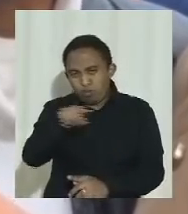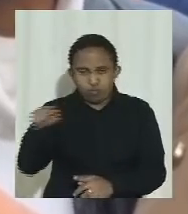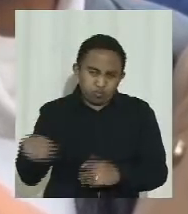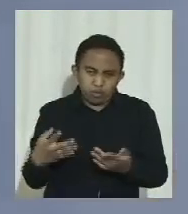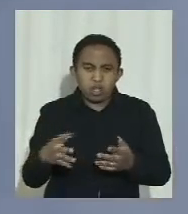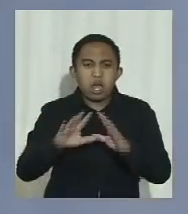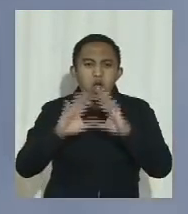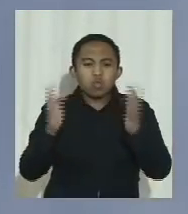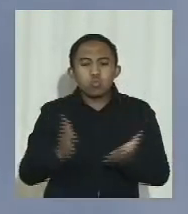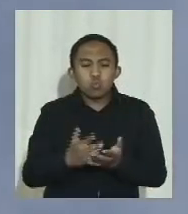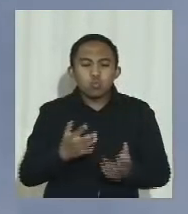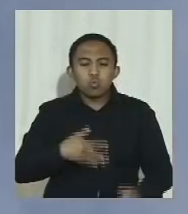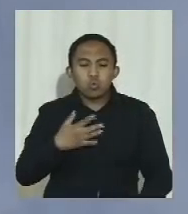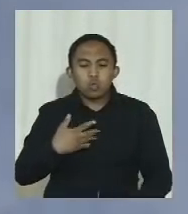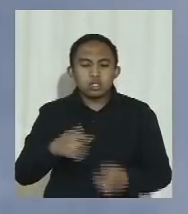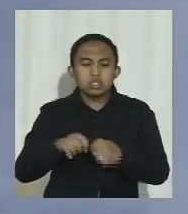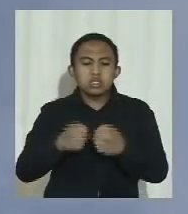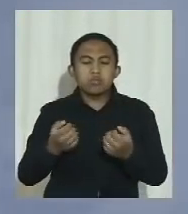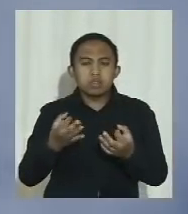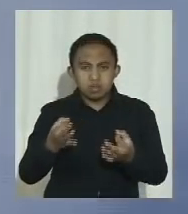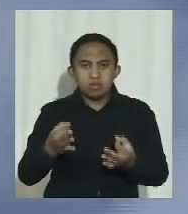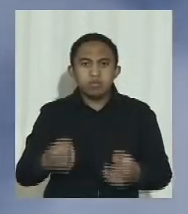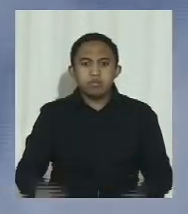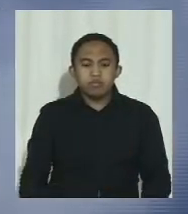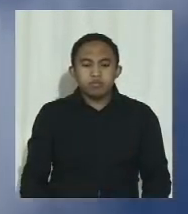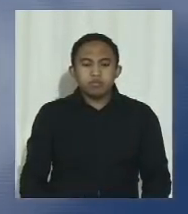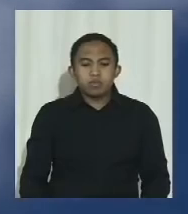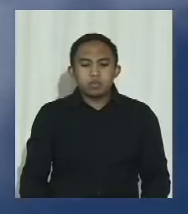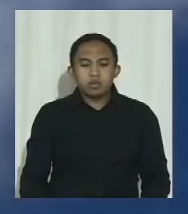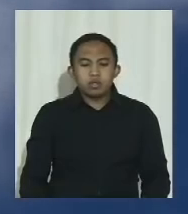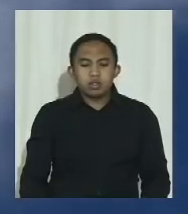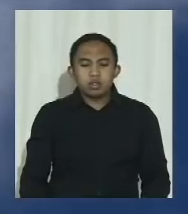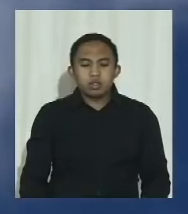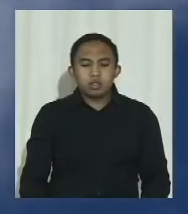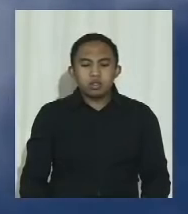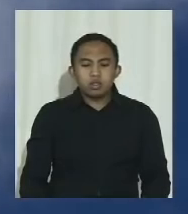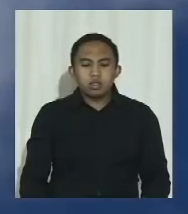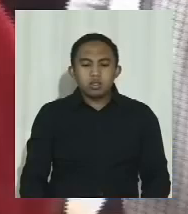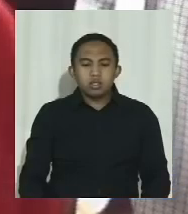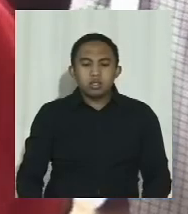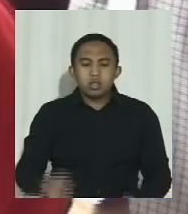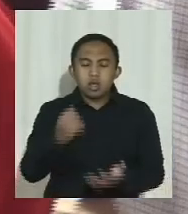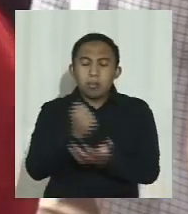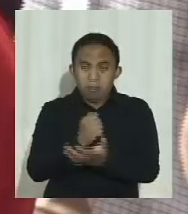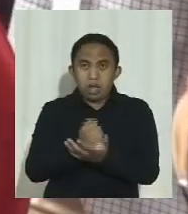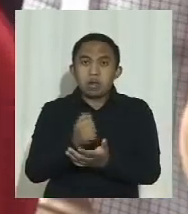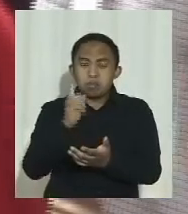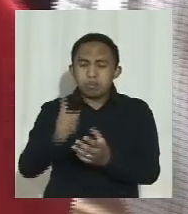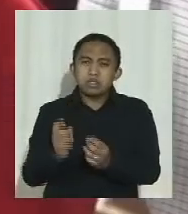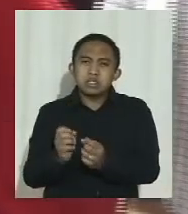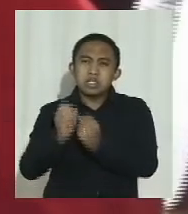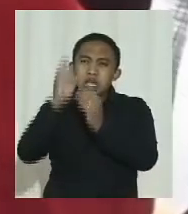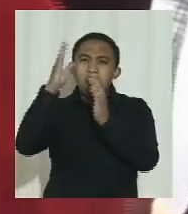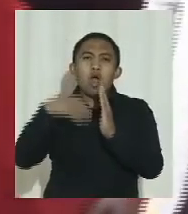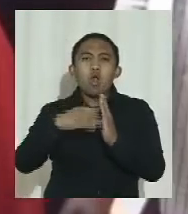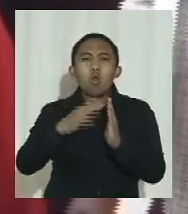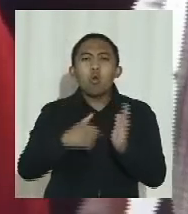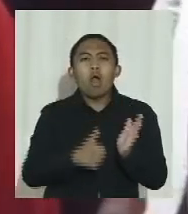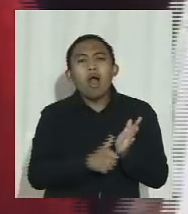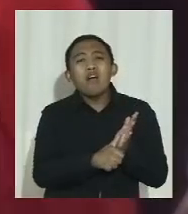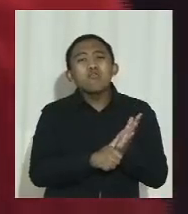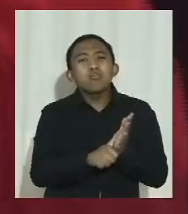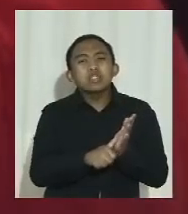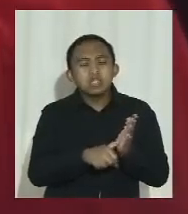koa zany satria marina fa misy setroka fotsy hita zany mivoaka eo aminy eo, fa ireo isetroka fotsy io zany tsy setroka ohatra n'la mazatra